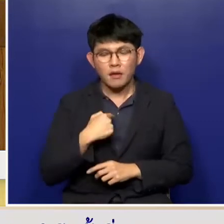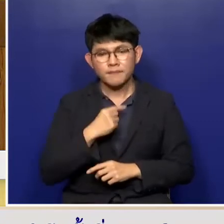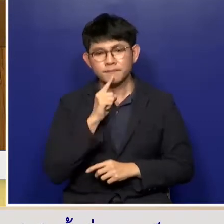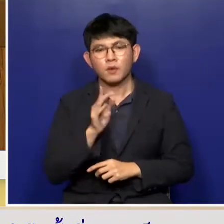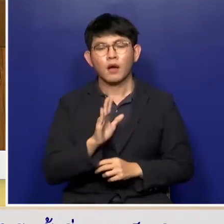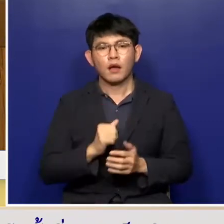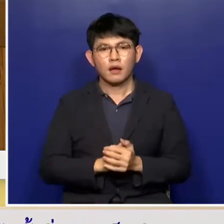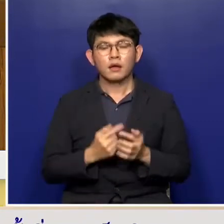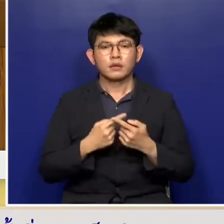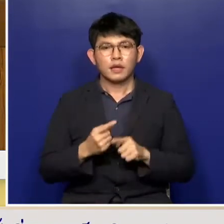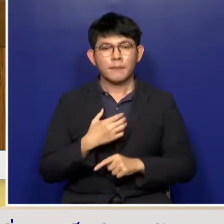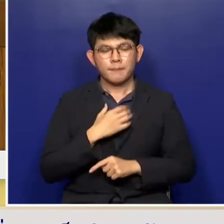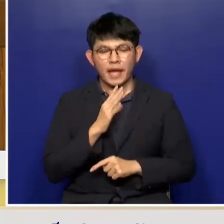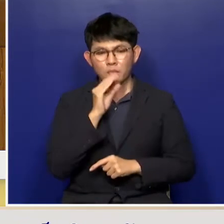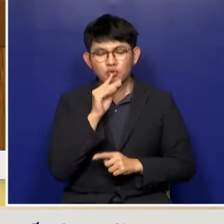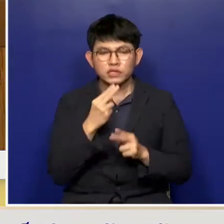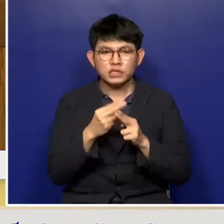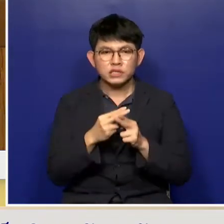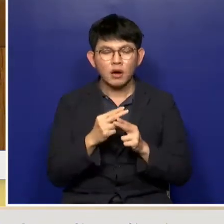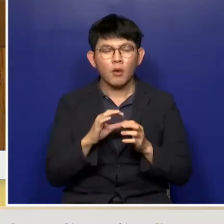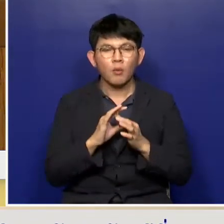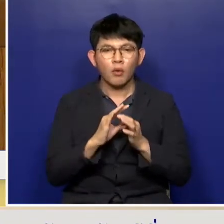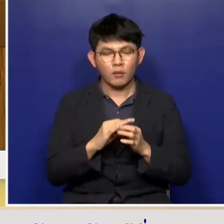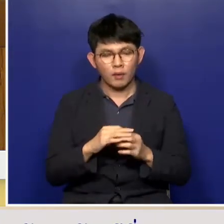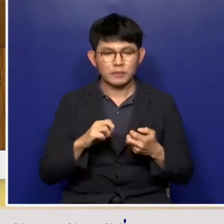่ผมไมอยากไปเอ่ชื่อเขาผมเกรย์เข